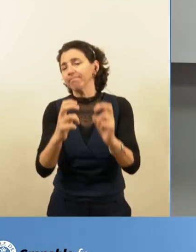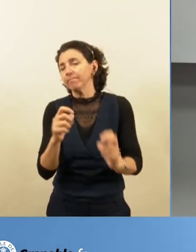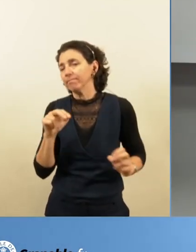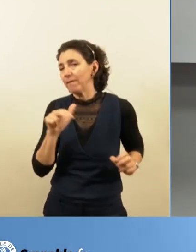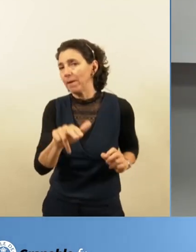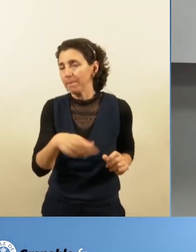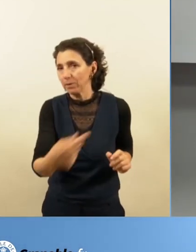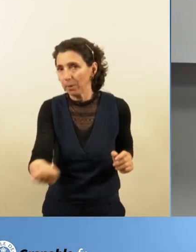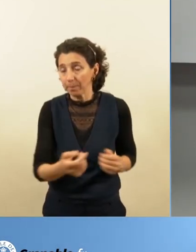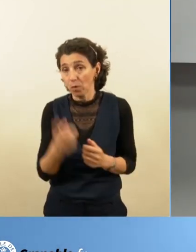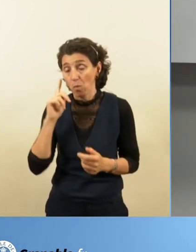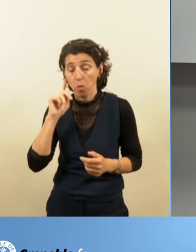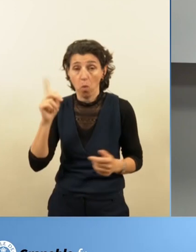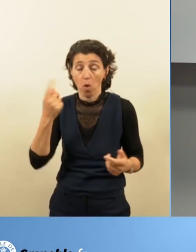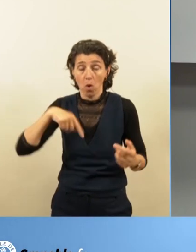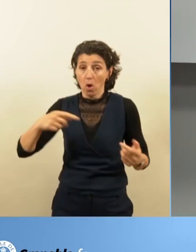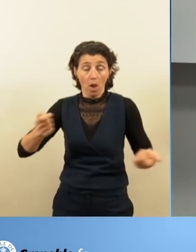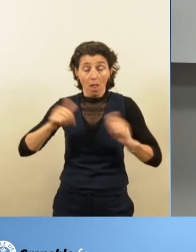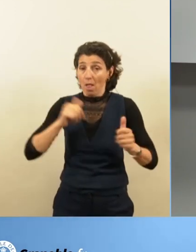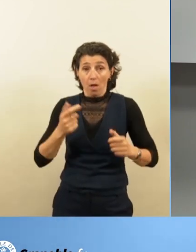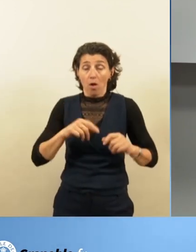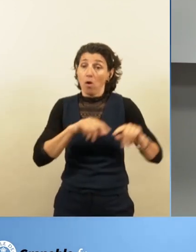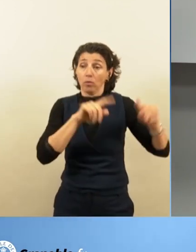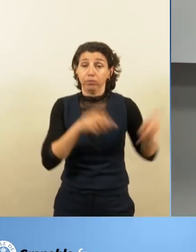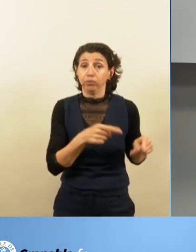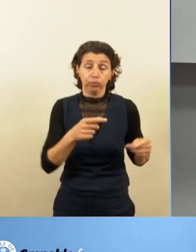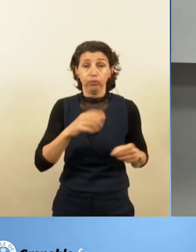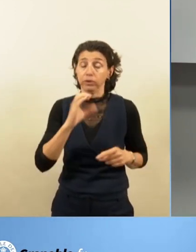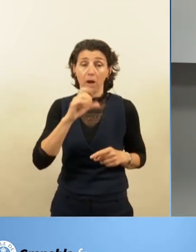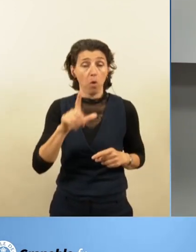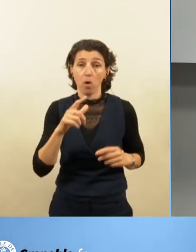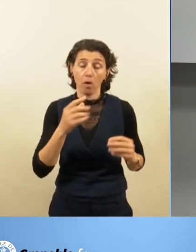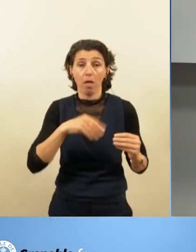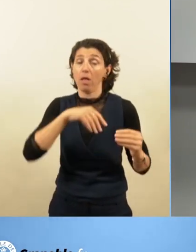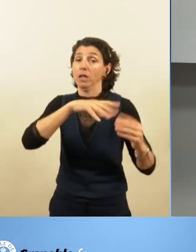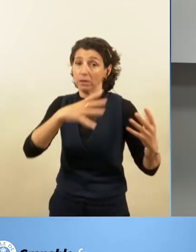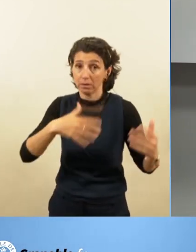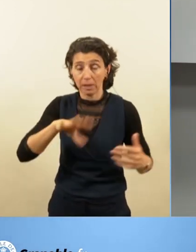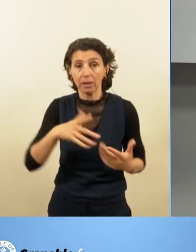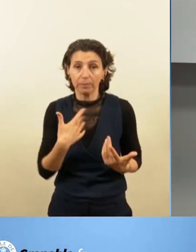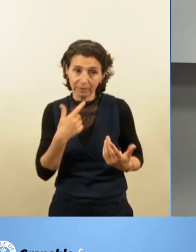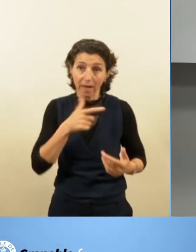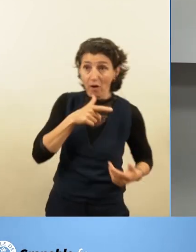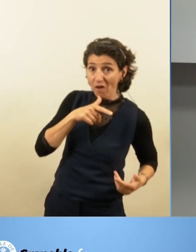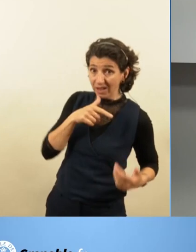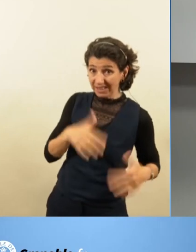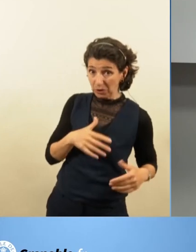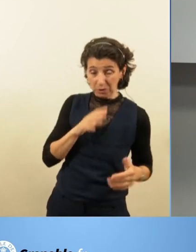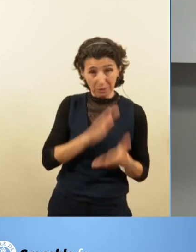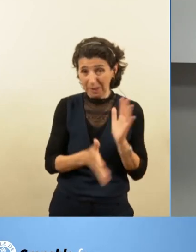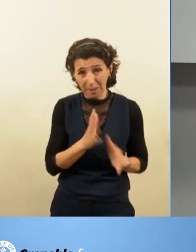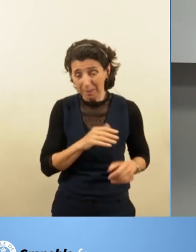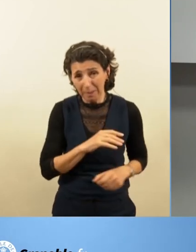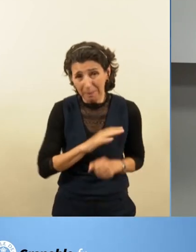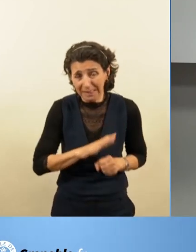nous surconsommons largement notre budget carbone en ce moment nous ne font pas ça juste en se serrant la ceinture l'objet n'est pas de se serrer la